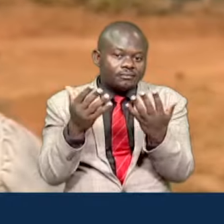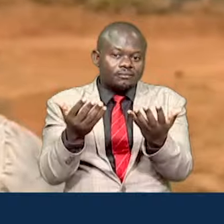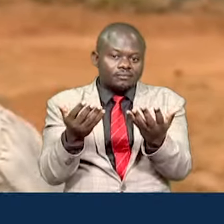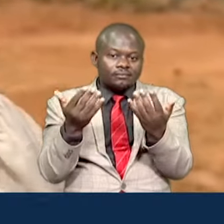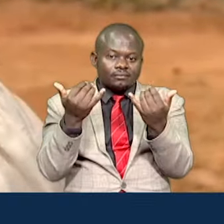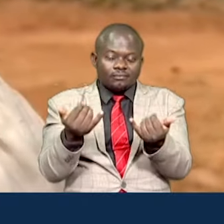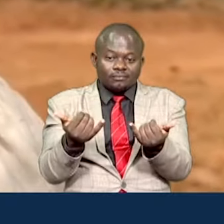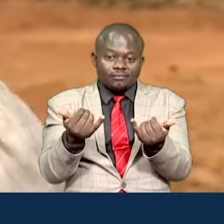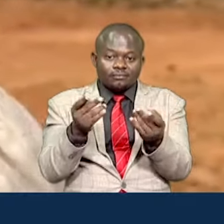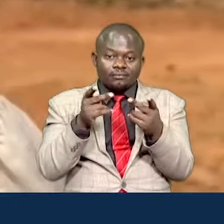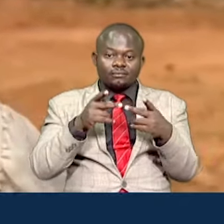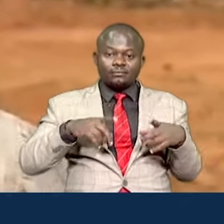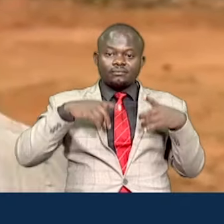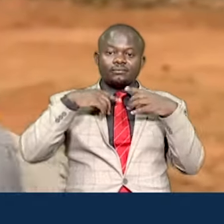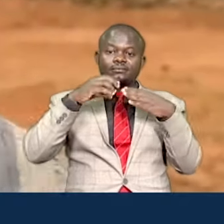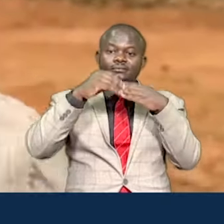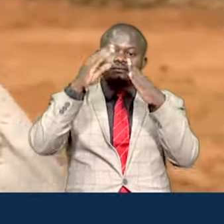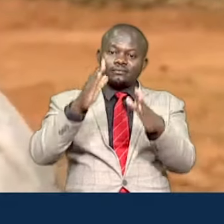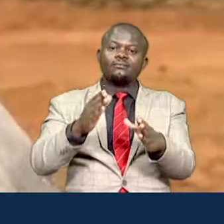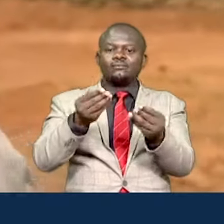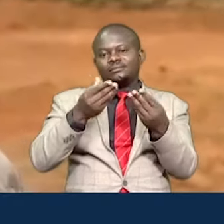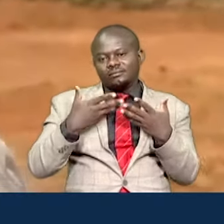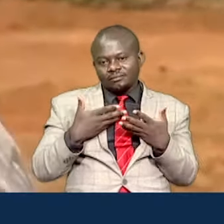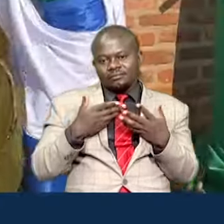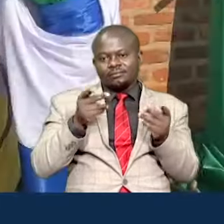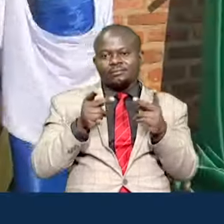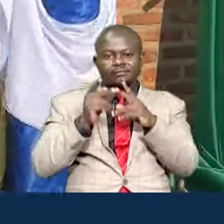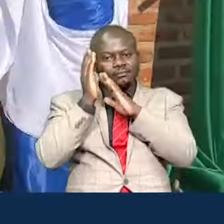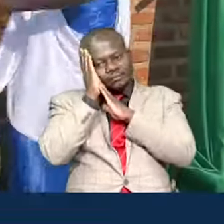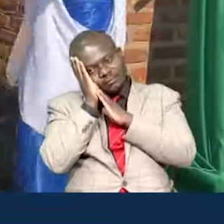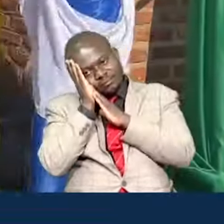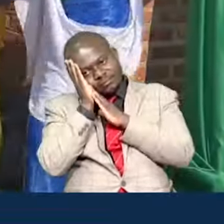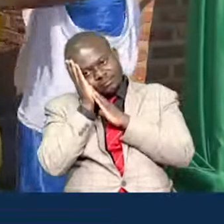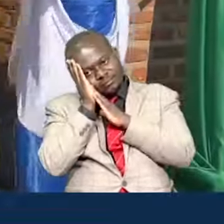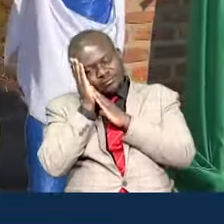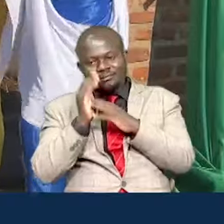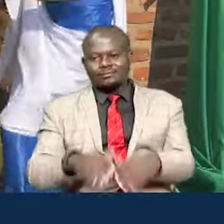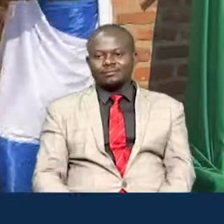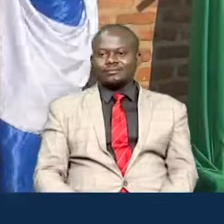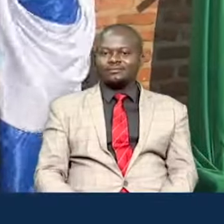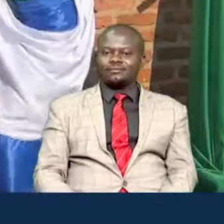aho mba si abayobozi bahampaye aho najye kumusa.